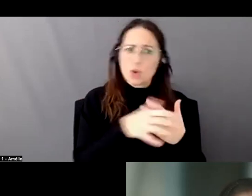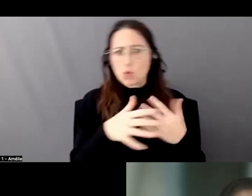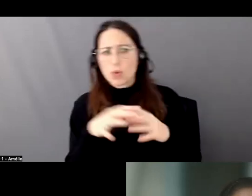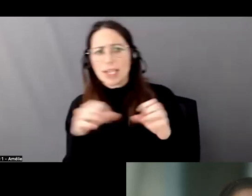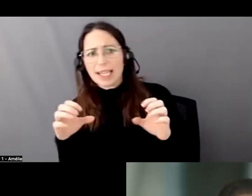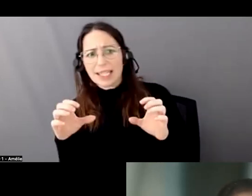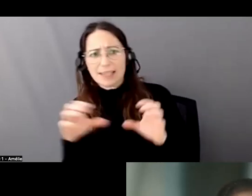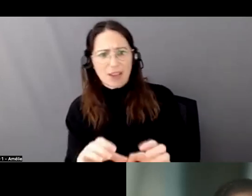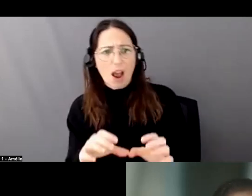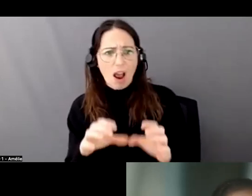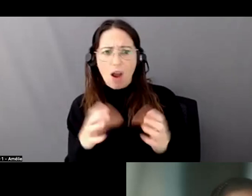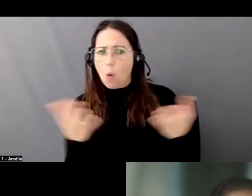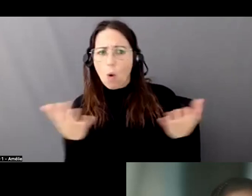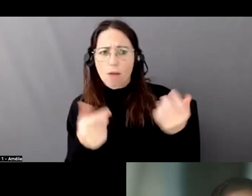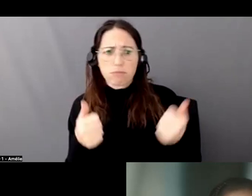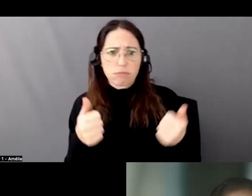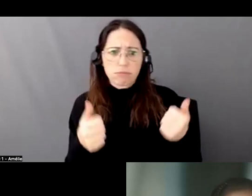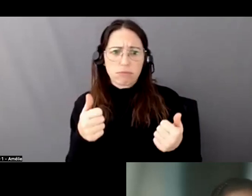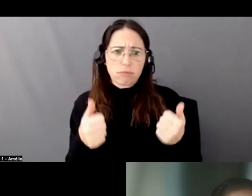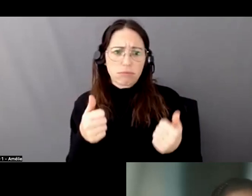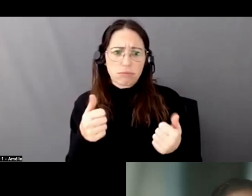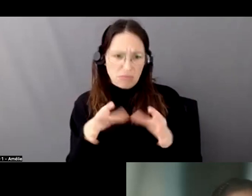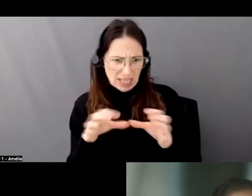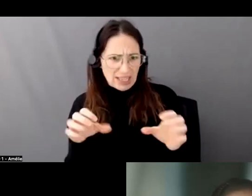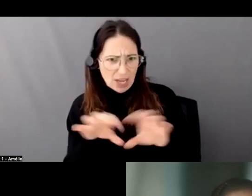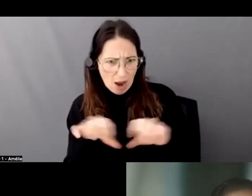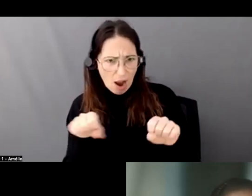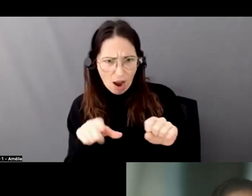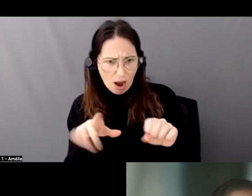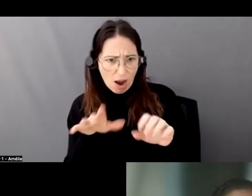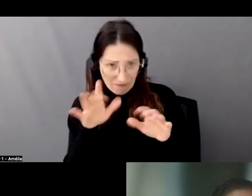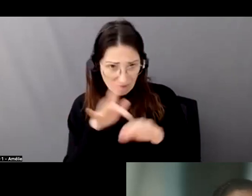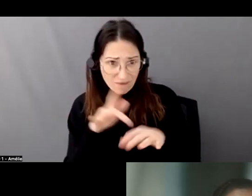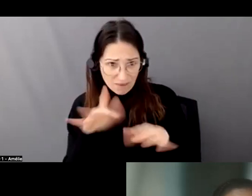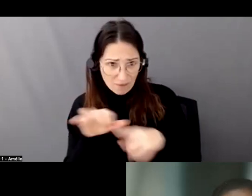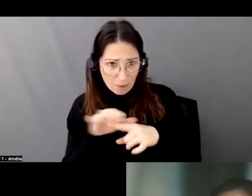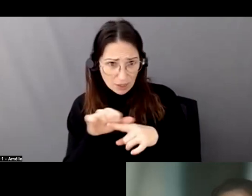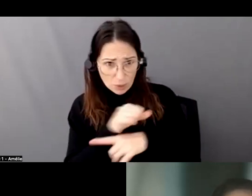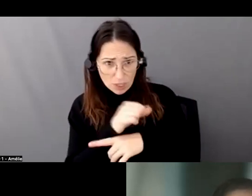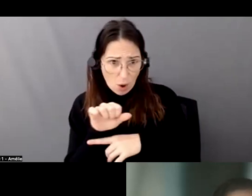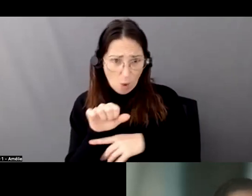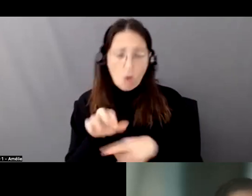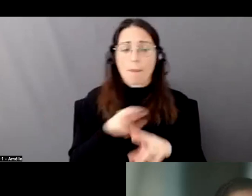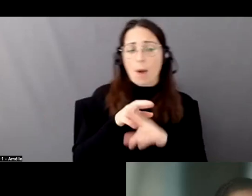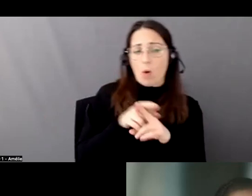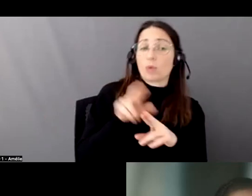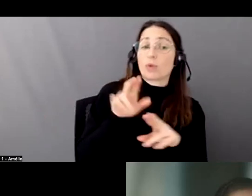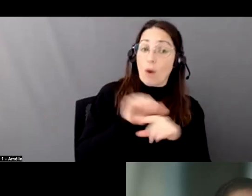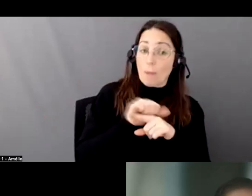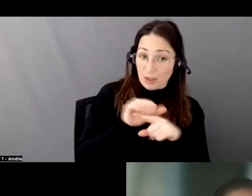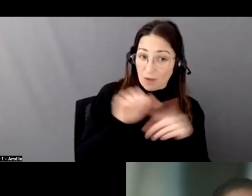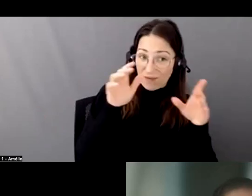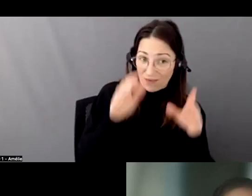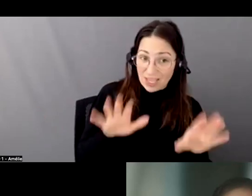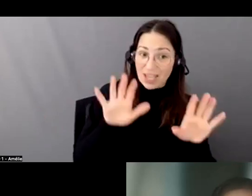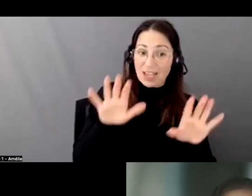est-ce qu'ils vont recevoir un certificat après la formation? Oui, après la formation, nous